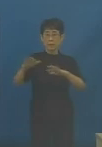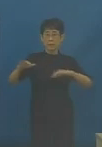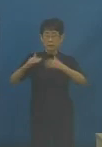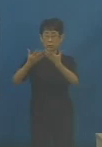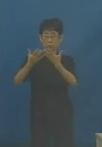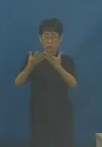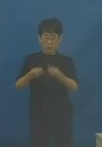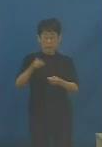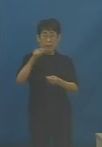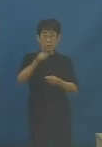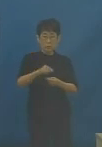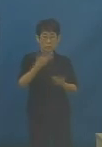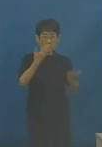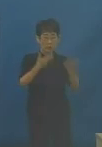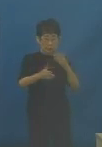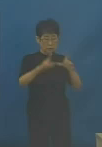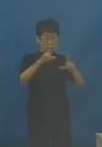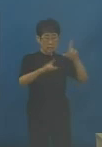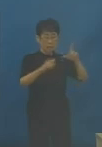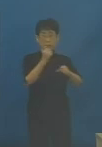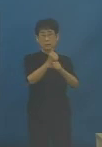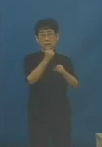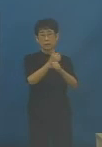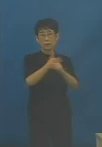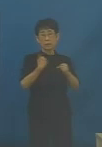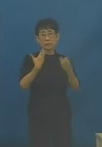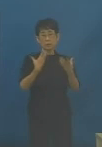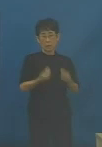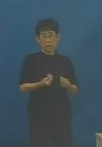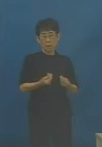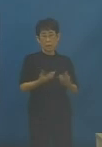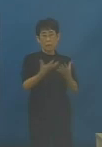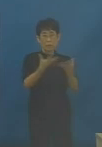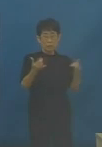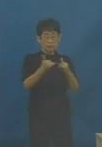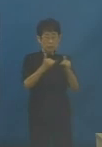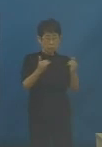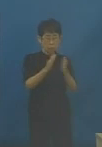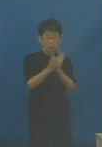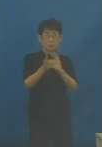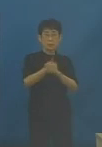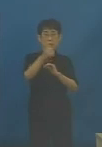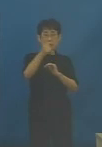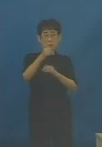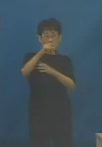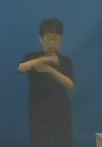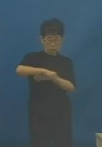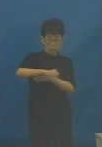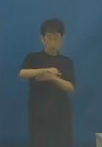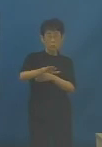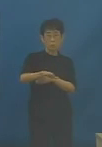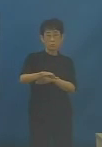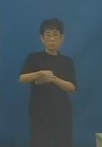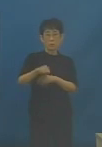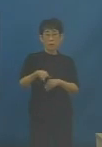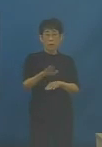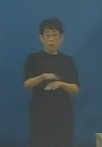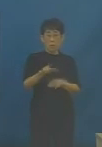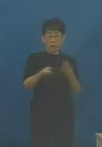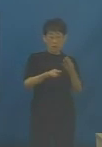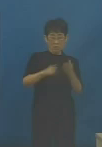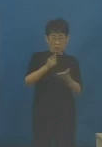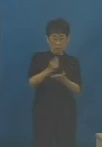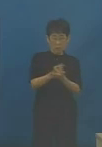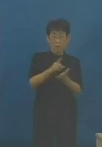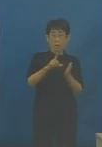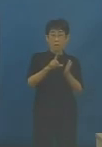ことで、多くの知事が参加しているものはありますので、一概に今回のことで足並